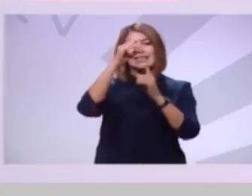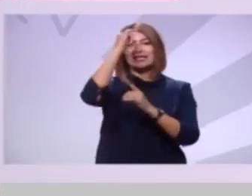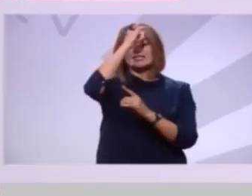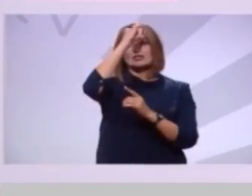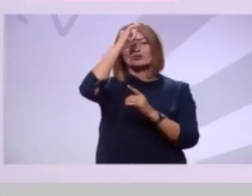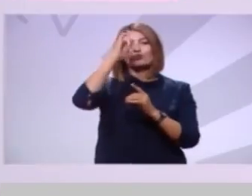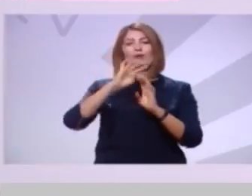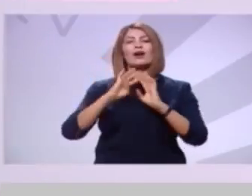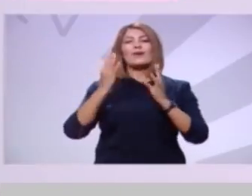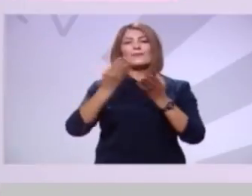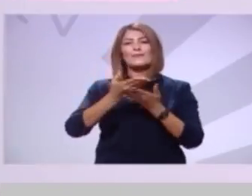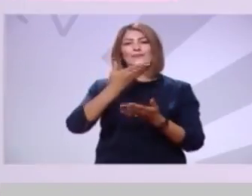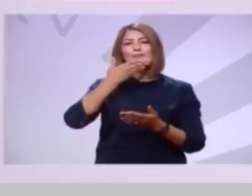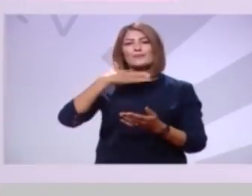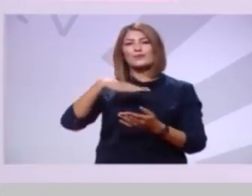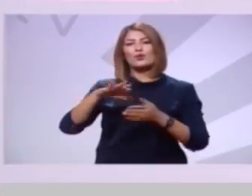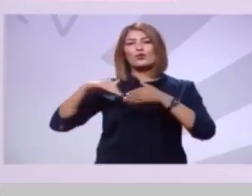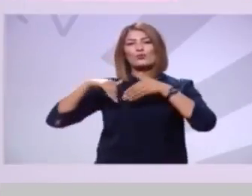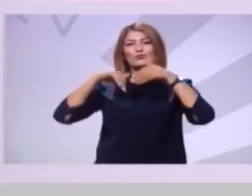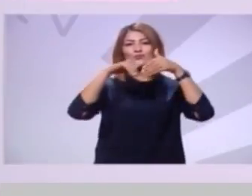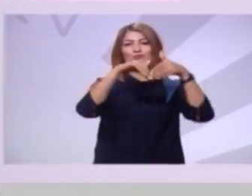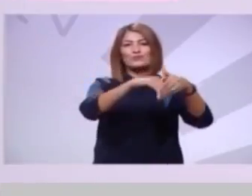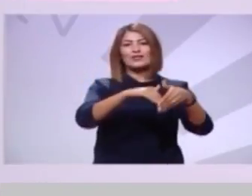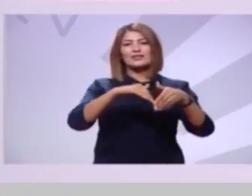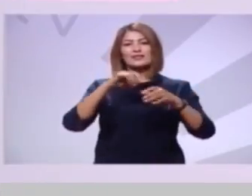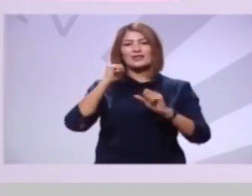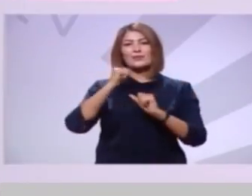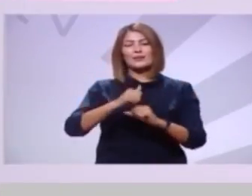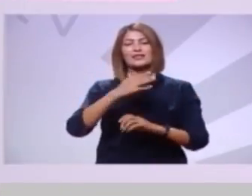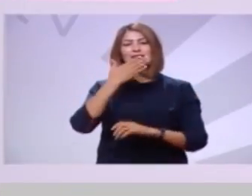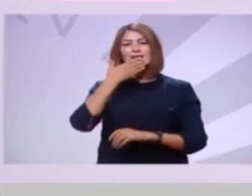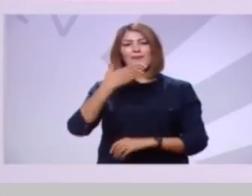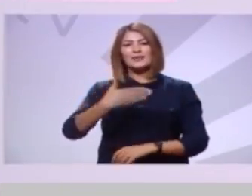لنا ان شاء الله شكرا